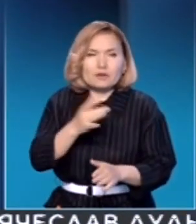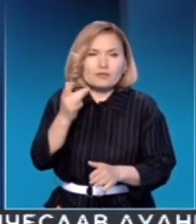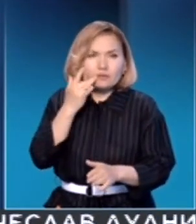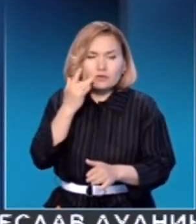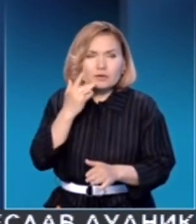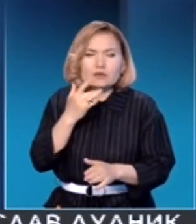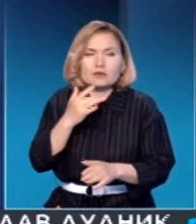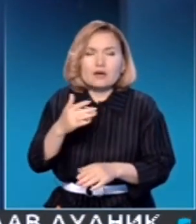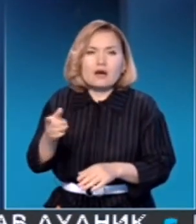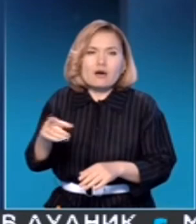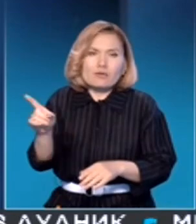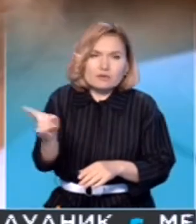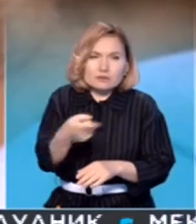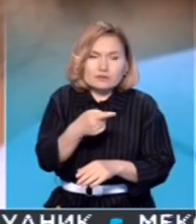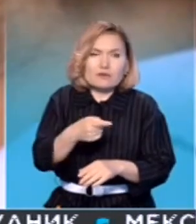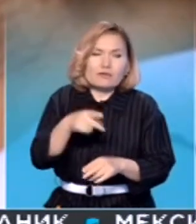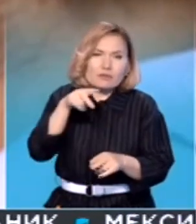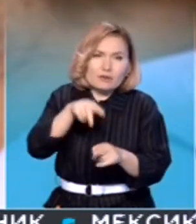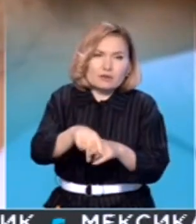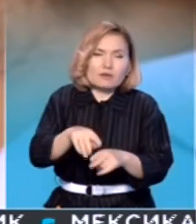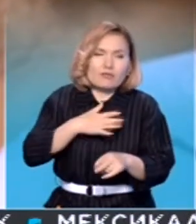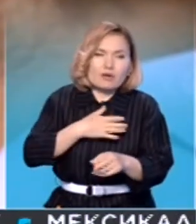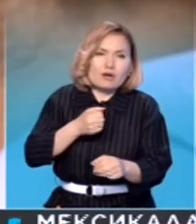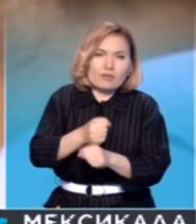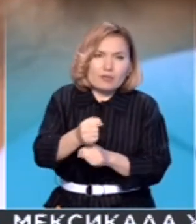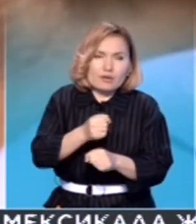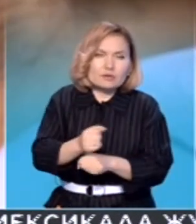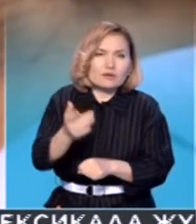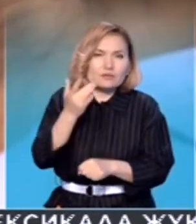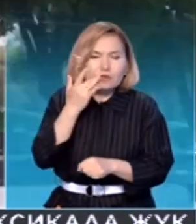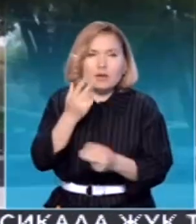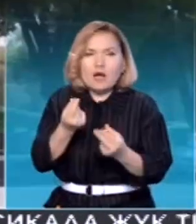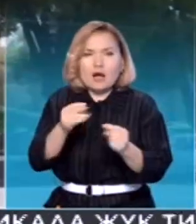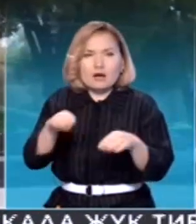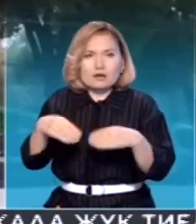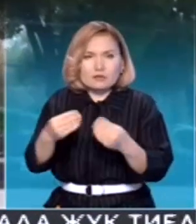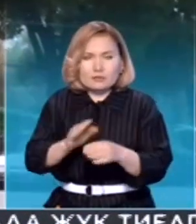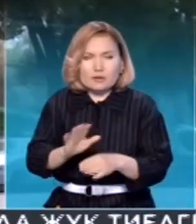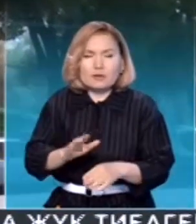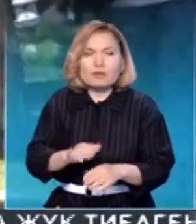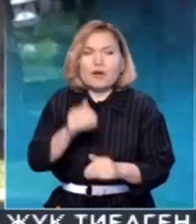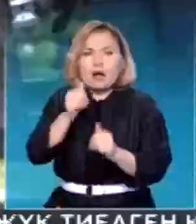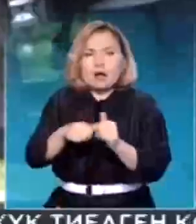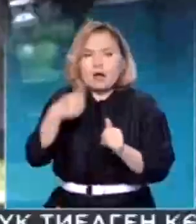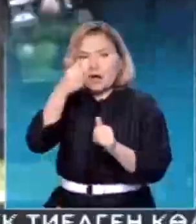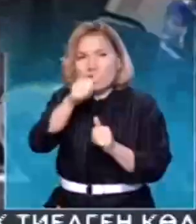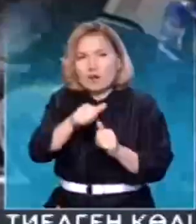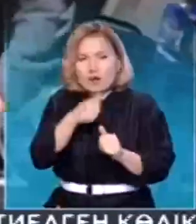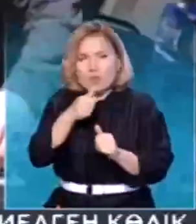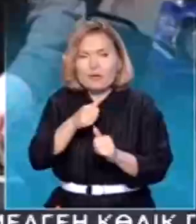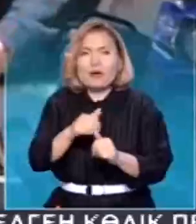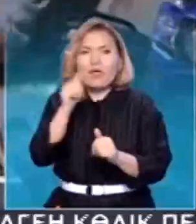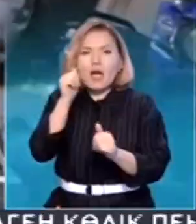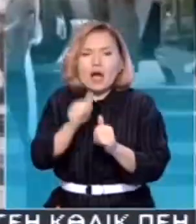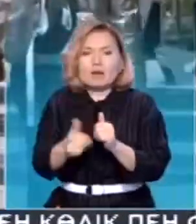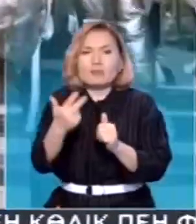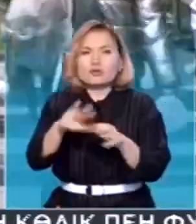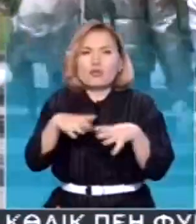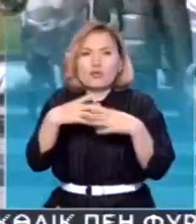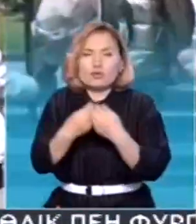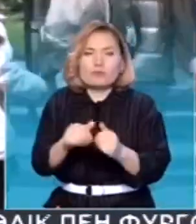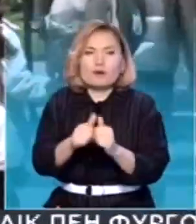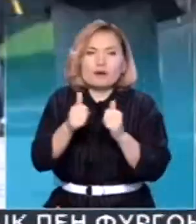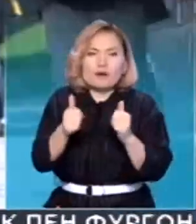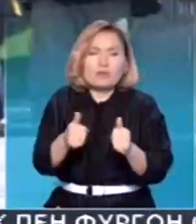Қатынды өйтіп қою керек, қатынды өйтіп қою керек, бастан жібермеу керек, ақша бермеу керек. Жыл сайын елімізде әрбір үшінші отбасы